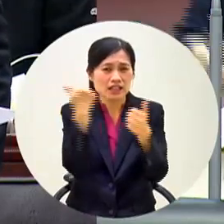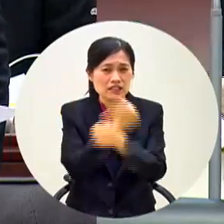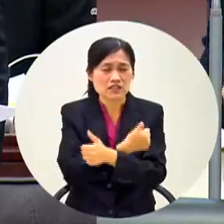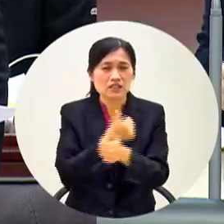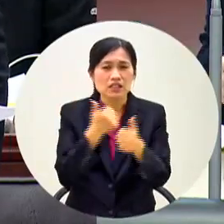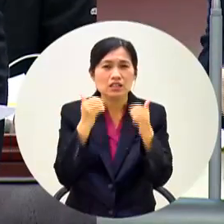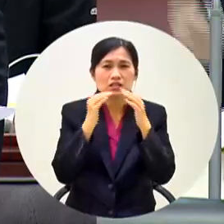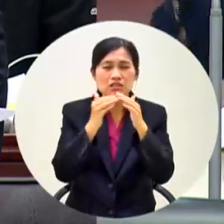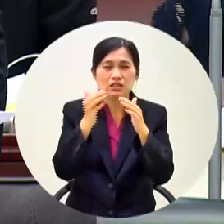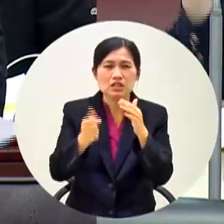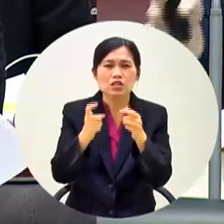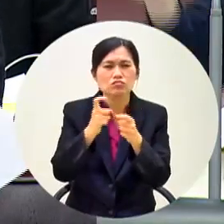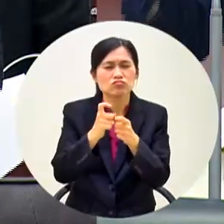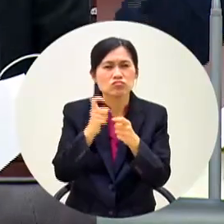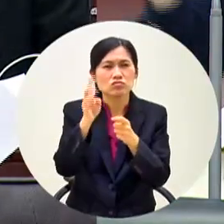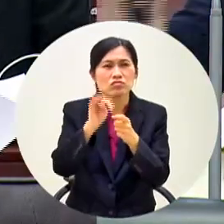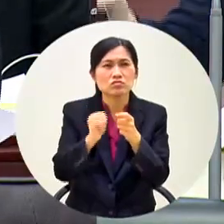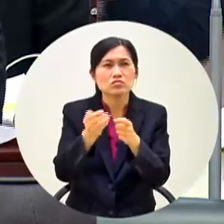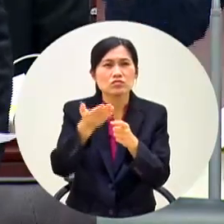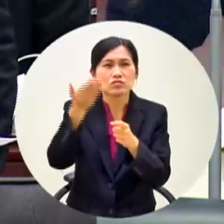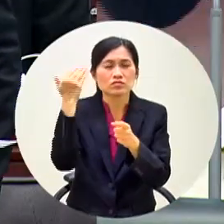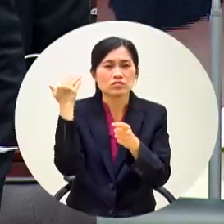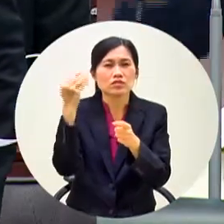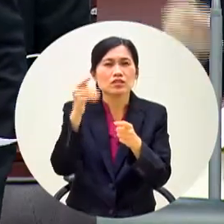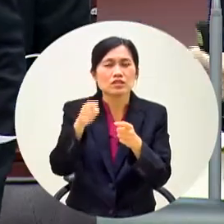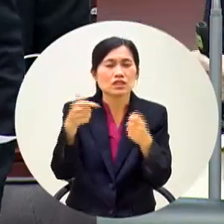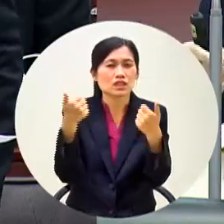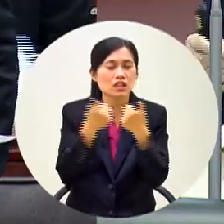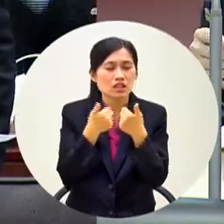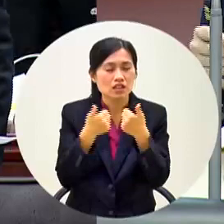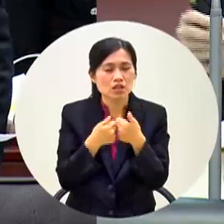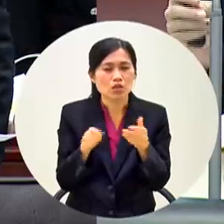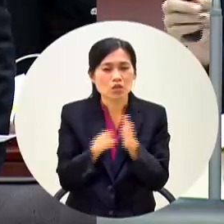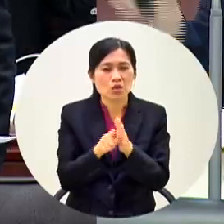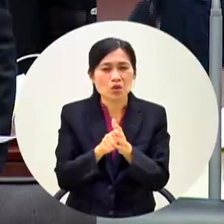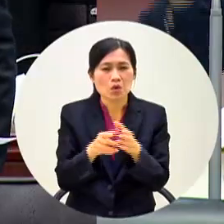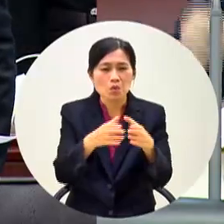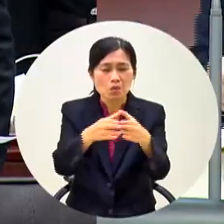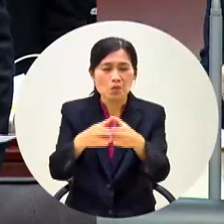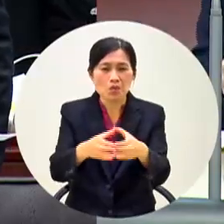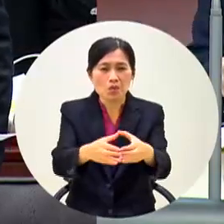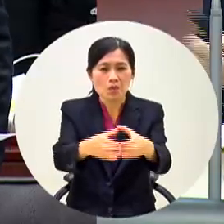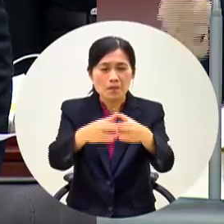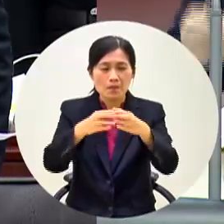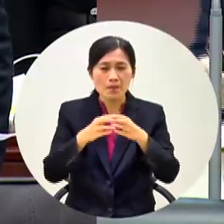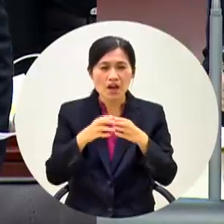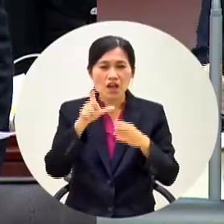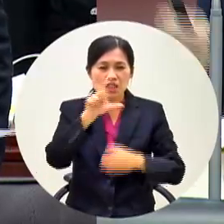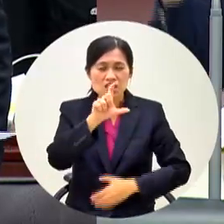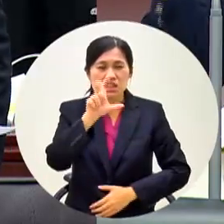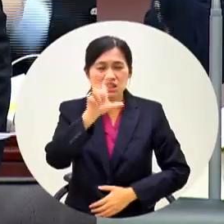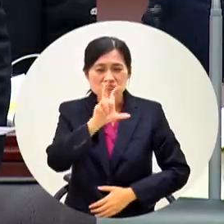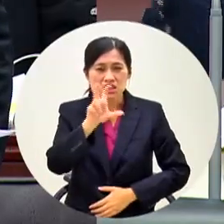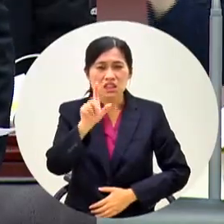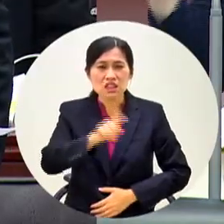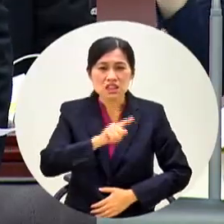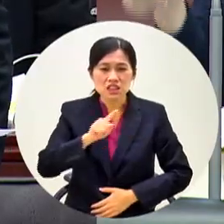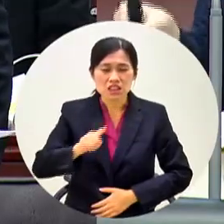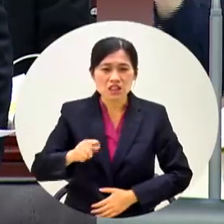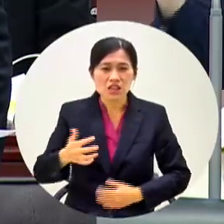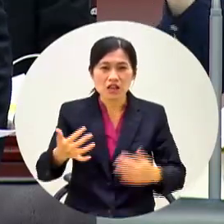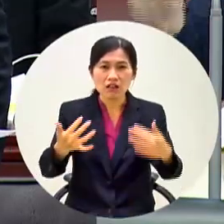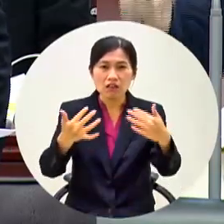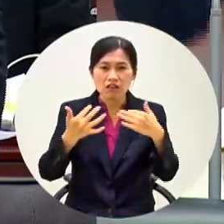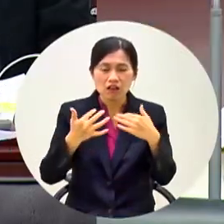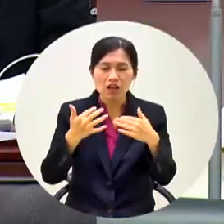有10几年前了。 对对对， 那个时候你在开会，是一群人进来，那个60-70个代表、70-80个代表，那是地方